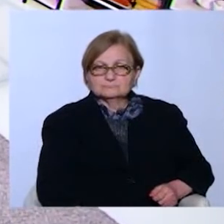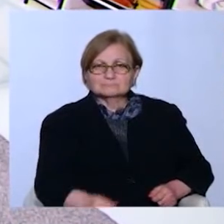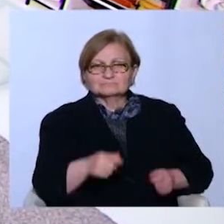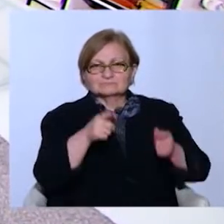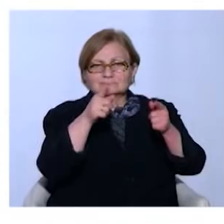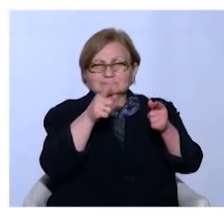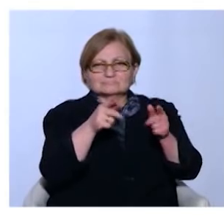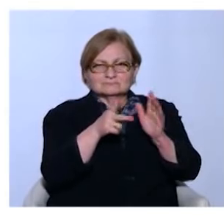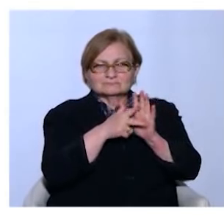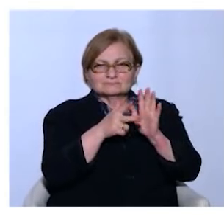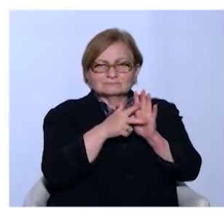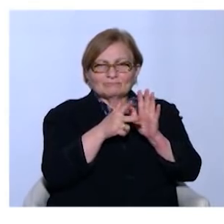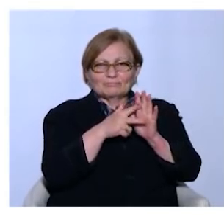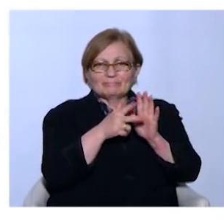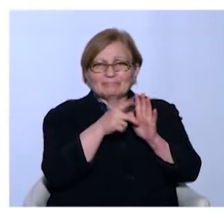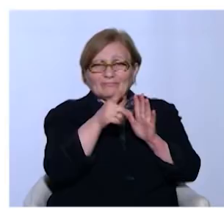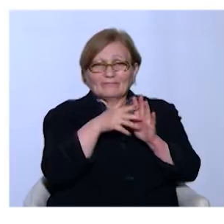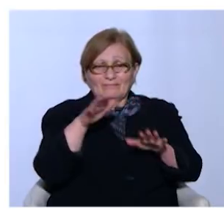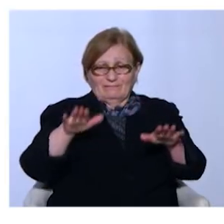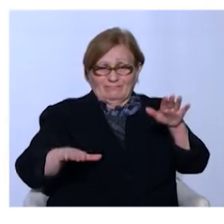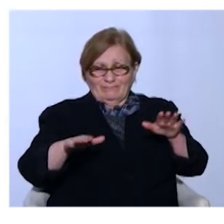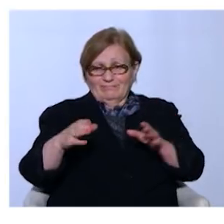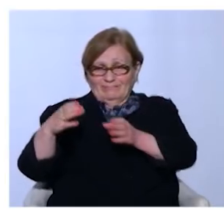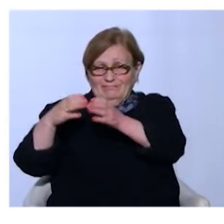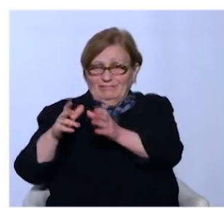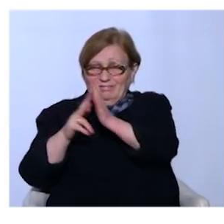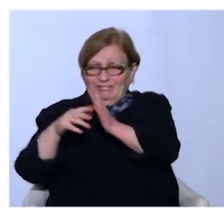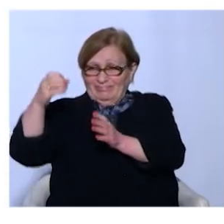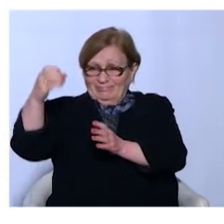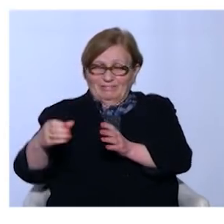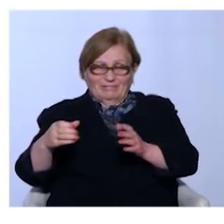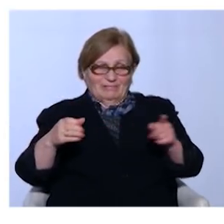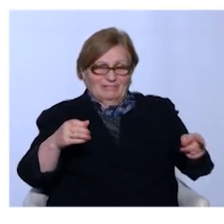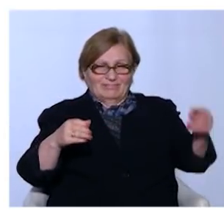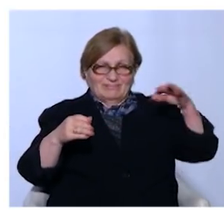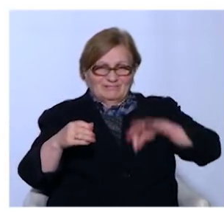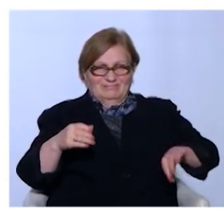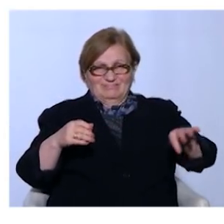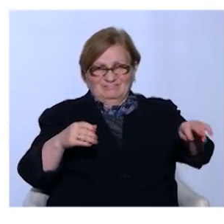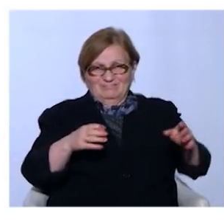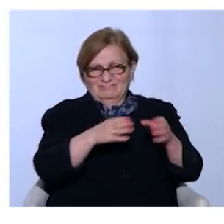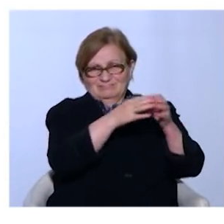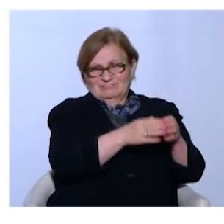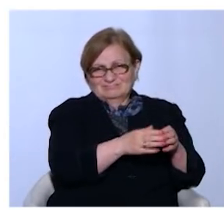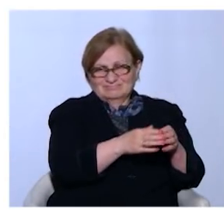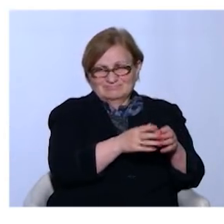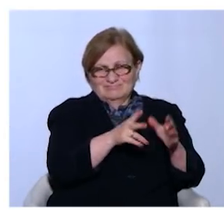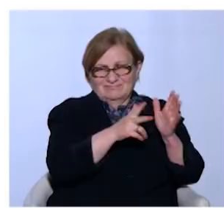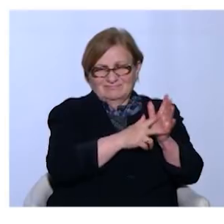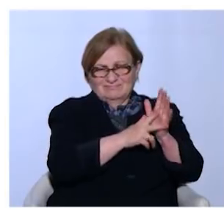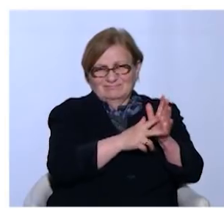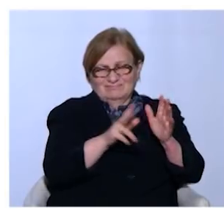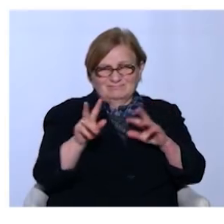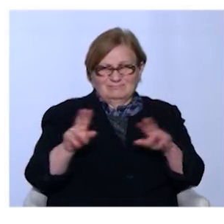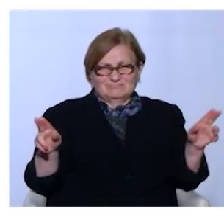დამედო 8 კილოგრამიანი გირის გვერდით. ის გამომეყენებინა ისევე, როგორც 8 კილოგრამიანი